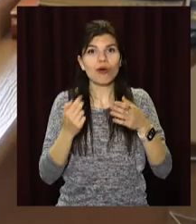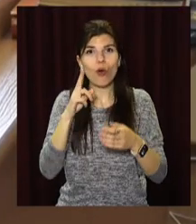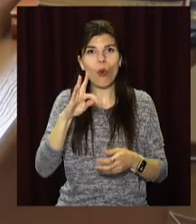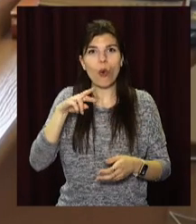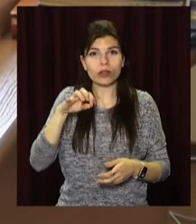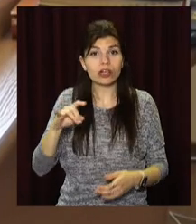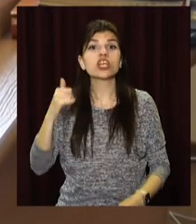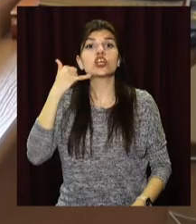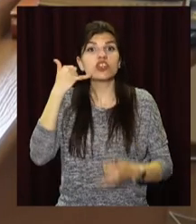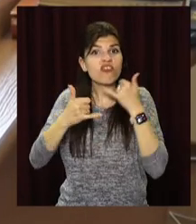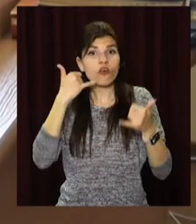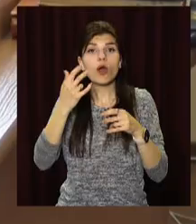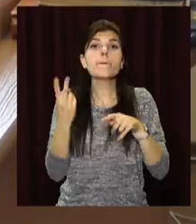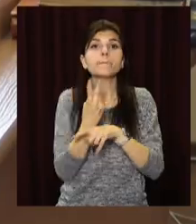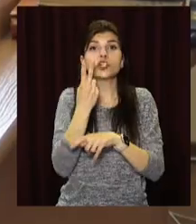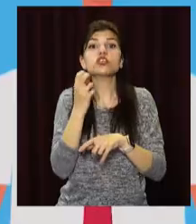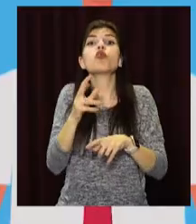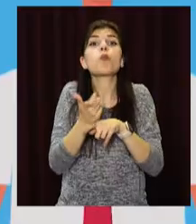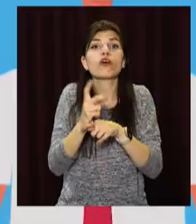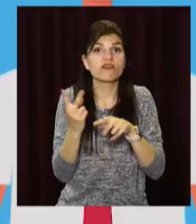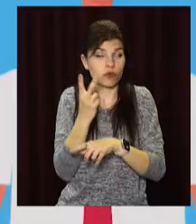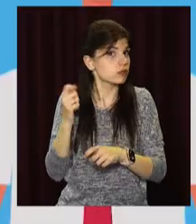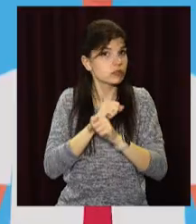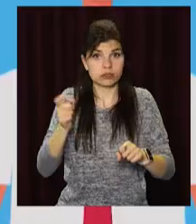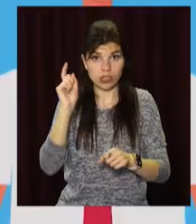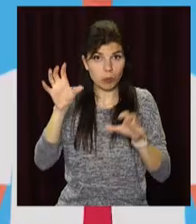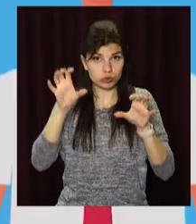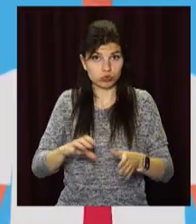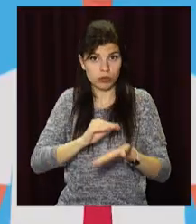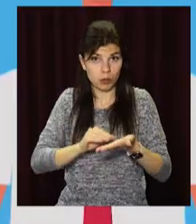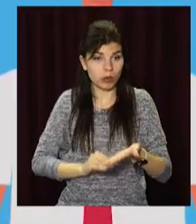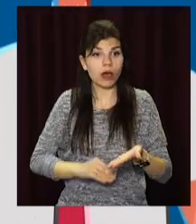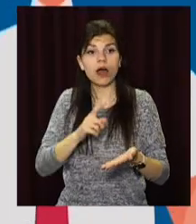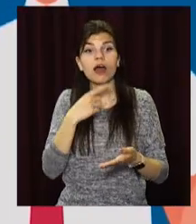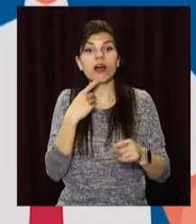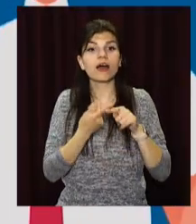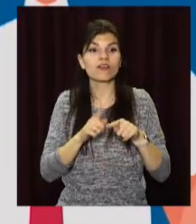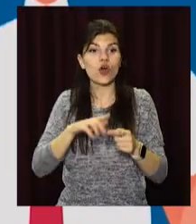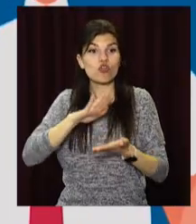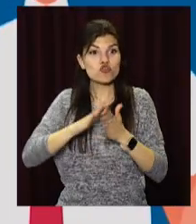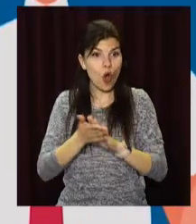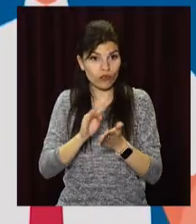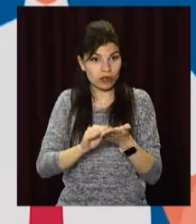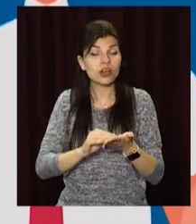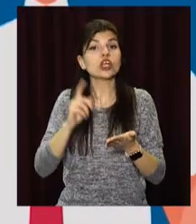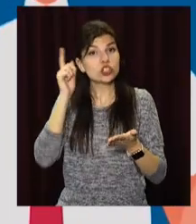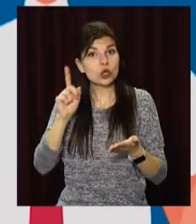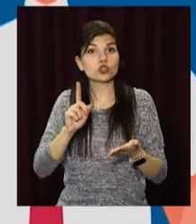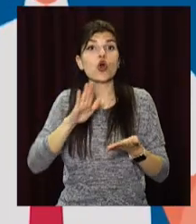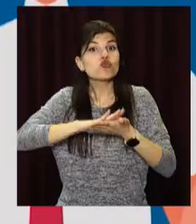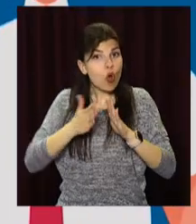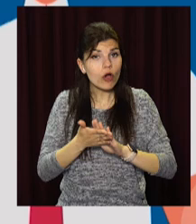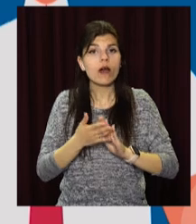і телефонувати більше, ніж двічі на добу. Детальні умови кредиту прописані не у рекламі, а у договорі. Тому знаєш що?